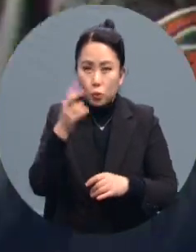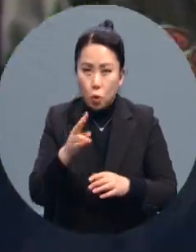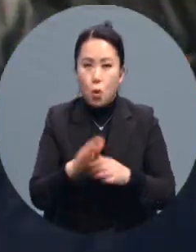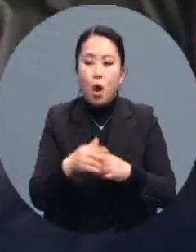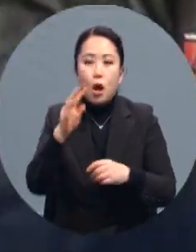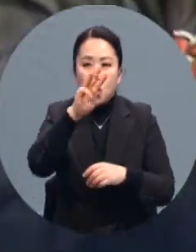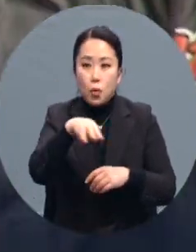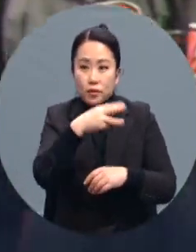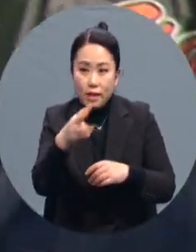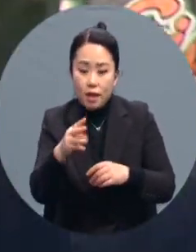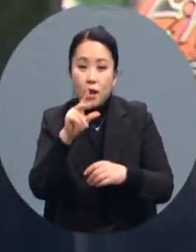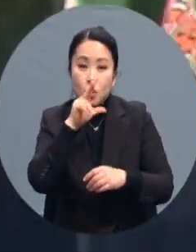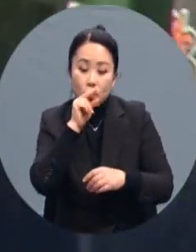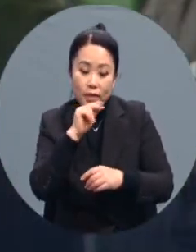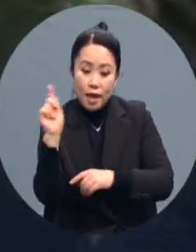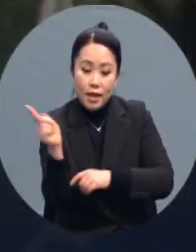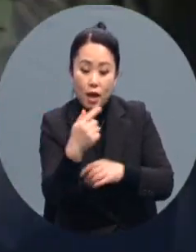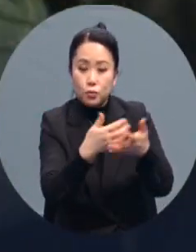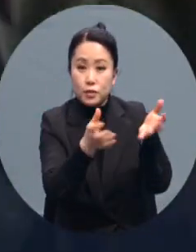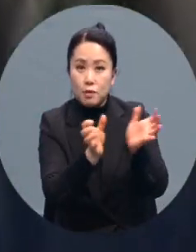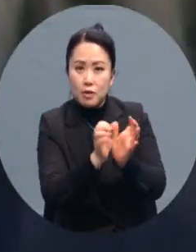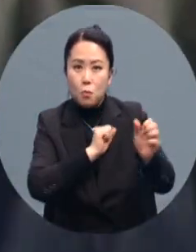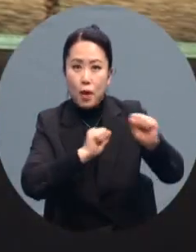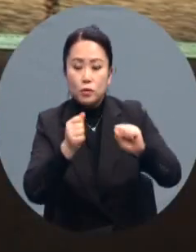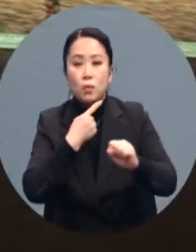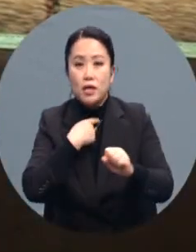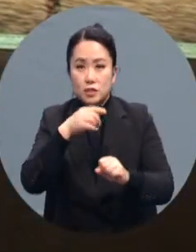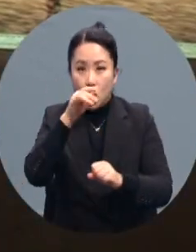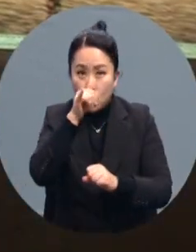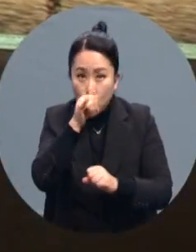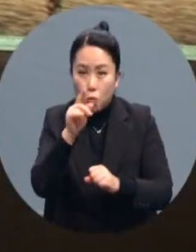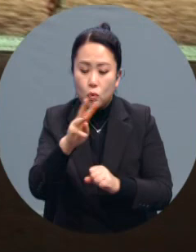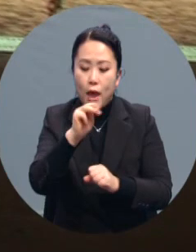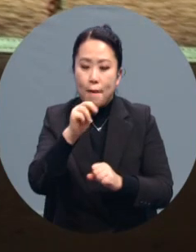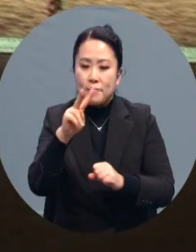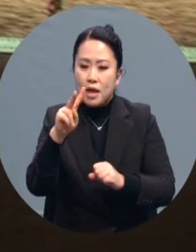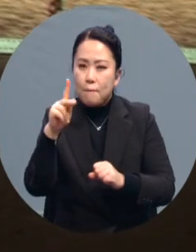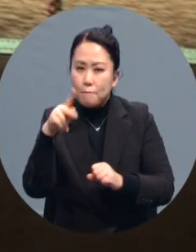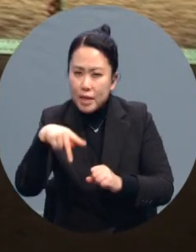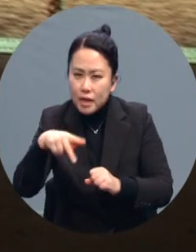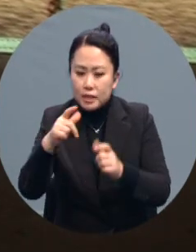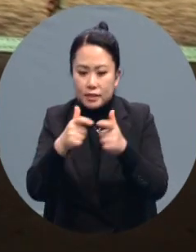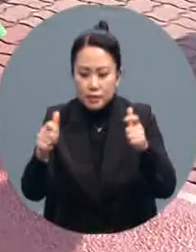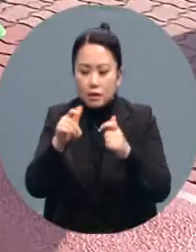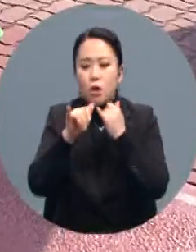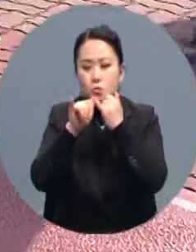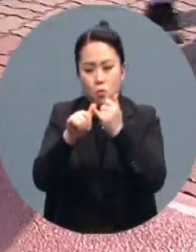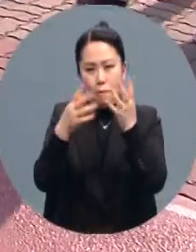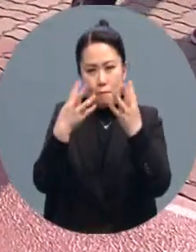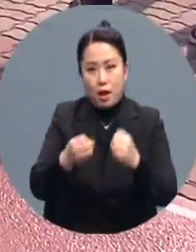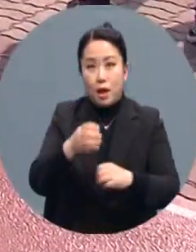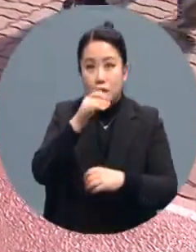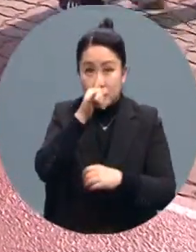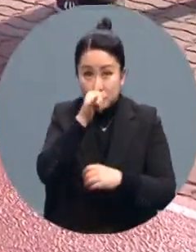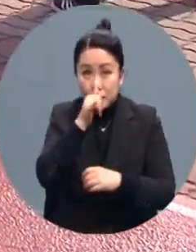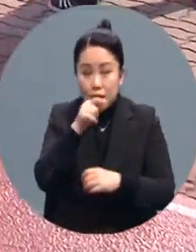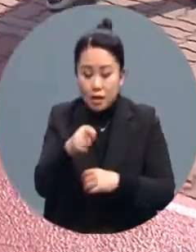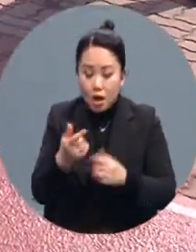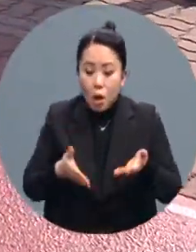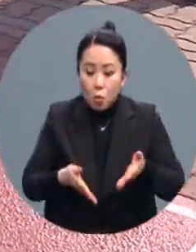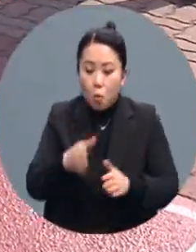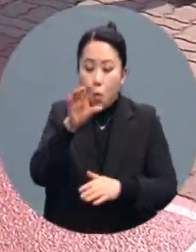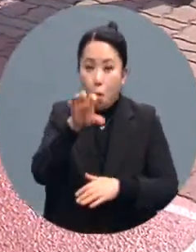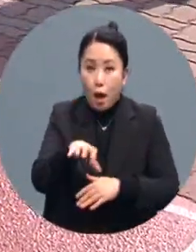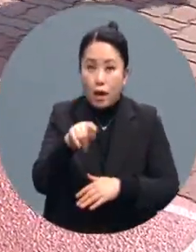MVP와 다승왕, 골든글러브까지 수상했습니다. 롯데의 레전드 손민환이 고향에서 학생들을 가르치는